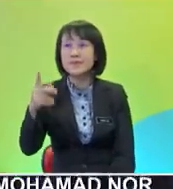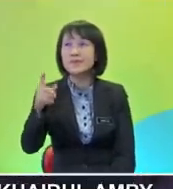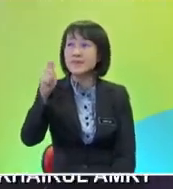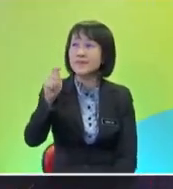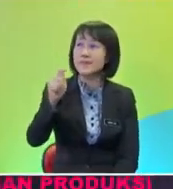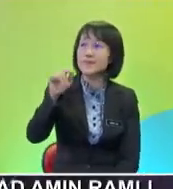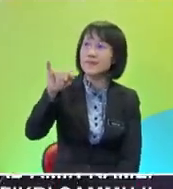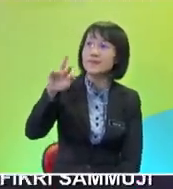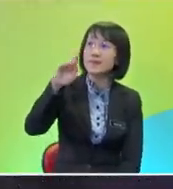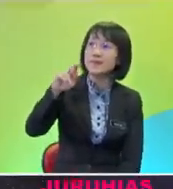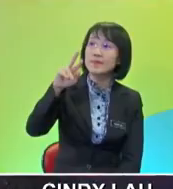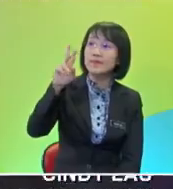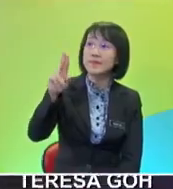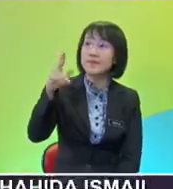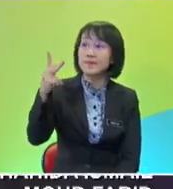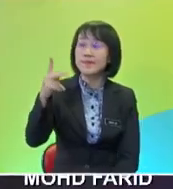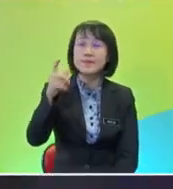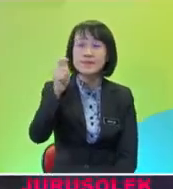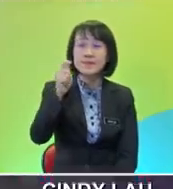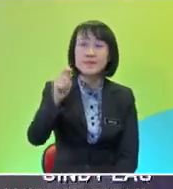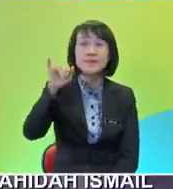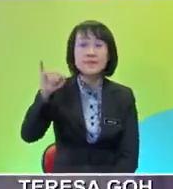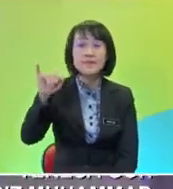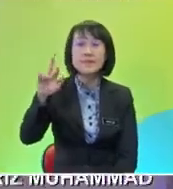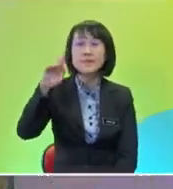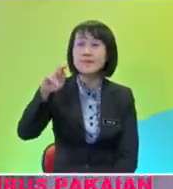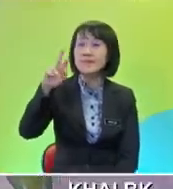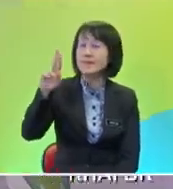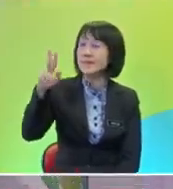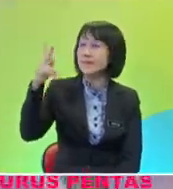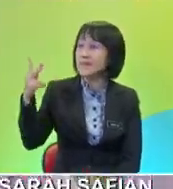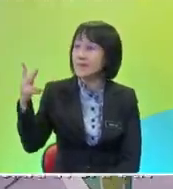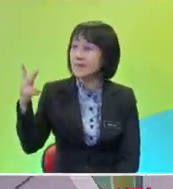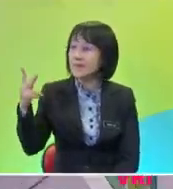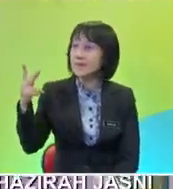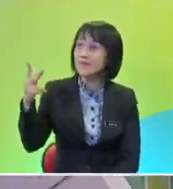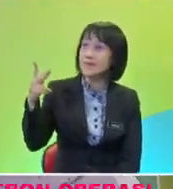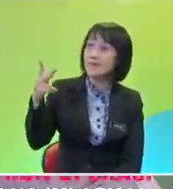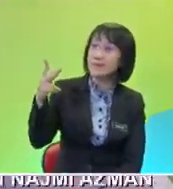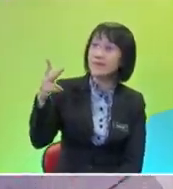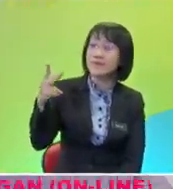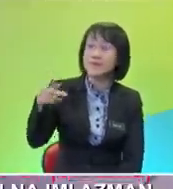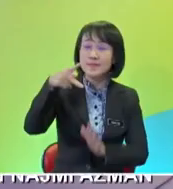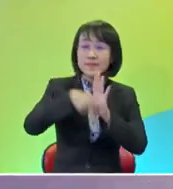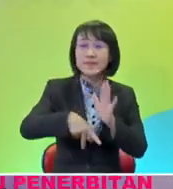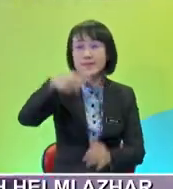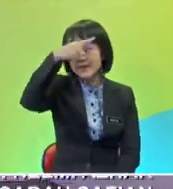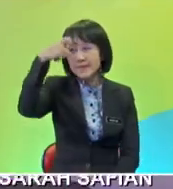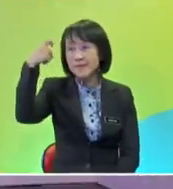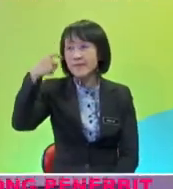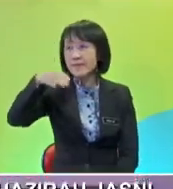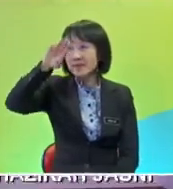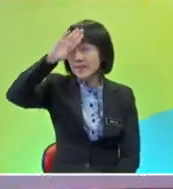I R U K. T I R U K. Penyebab